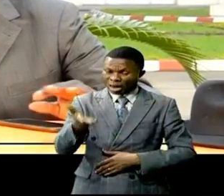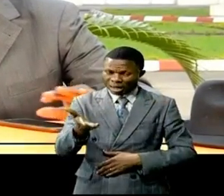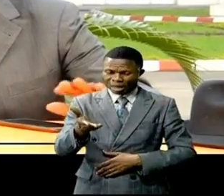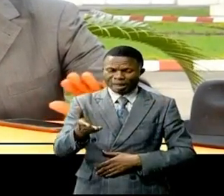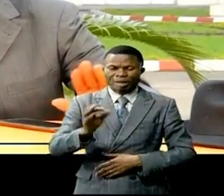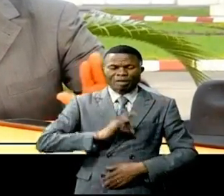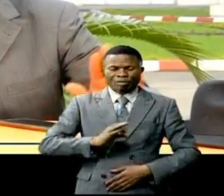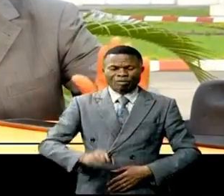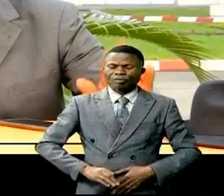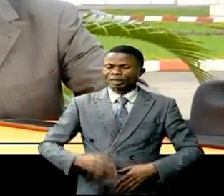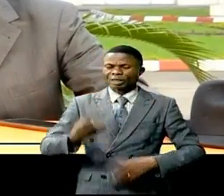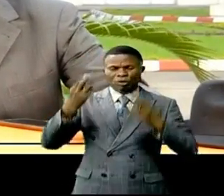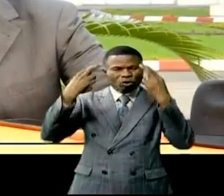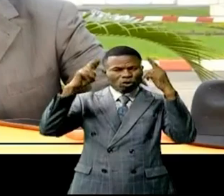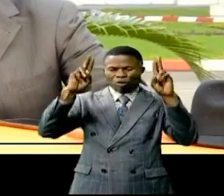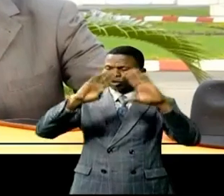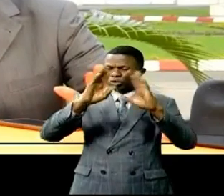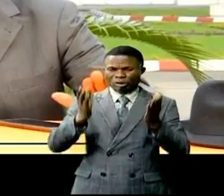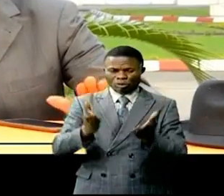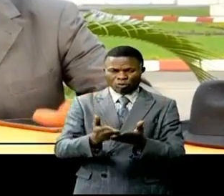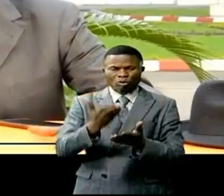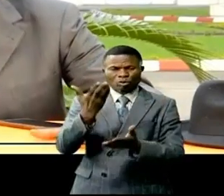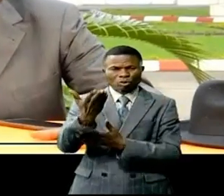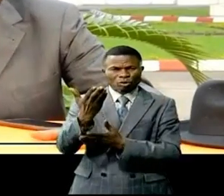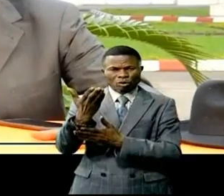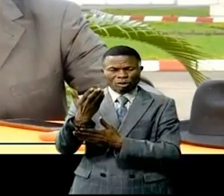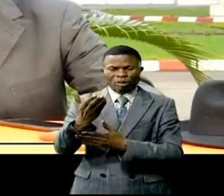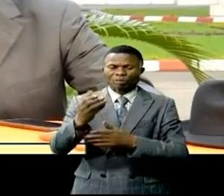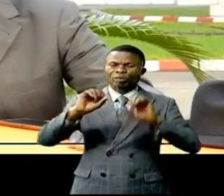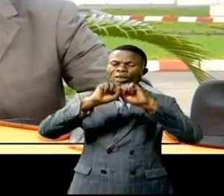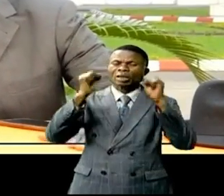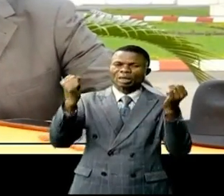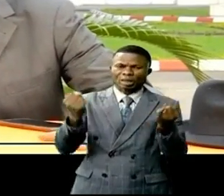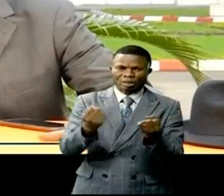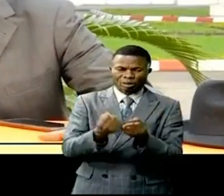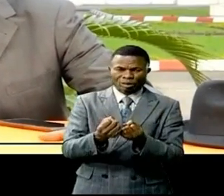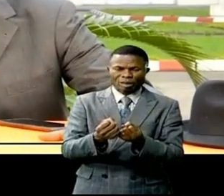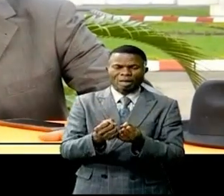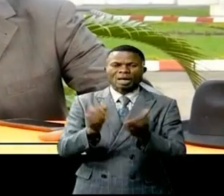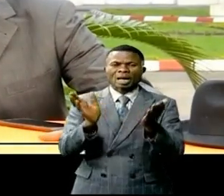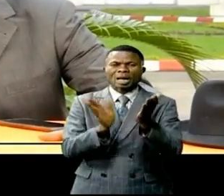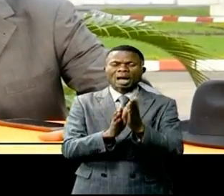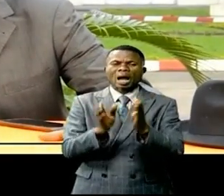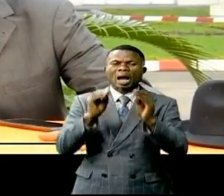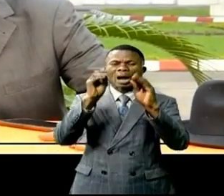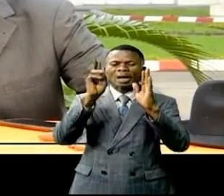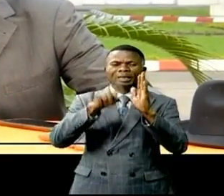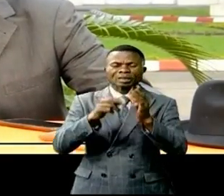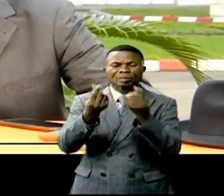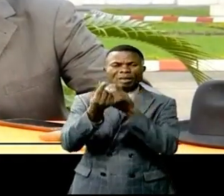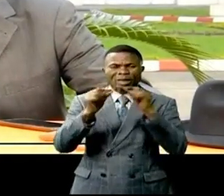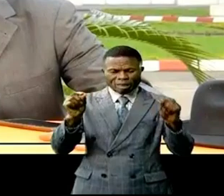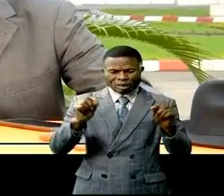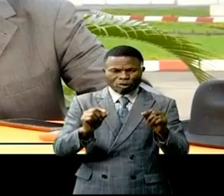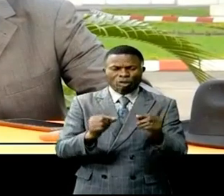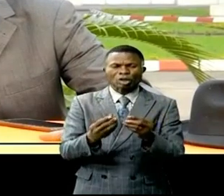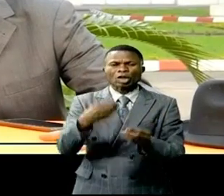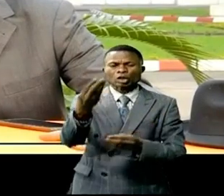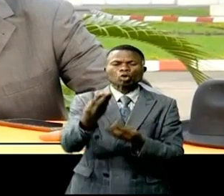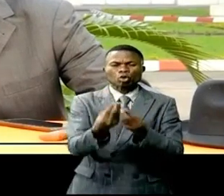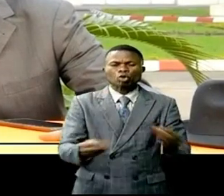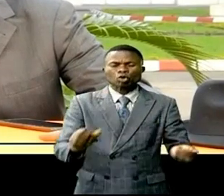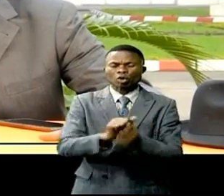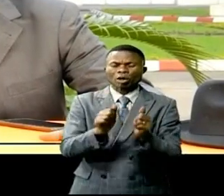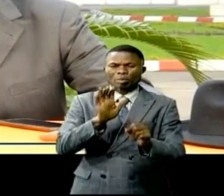tout ce que l'on avait réclamé, les sociales. La gratuité de l'enseignement va résoudre un problème majeur, un problème